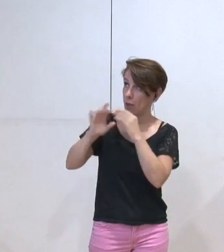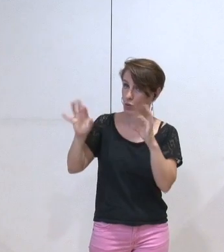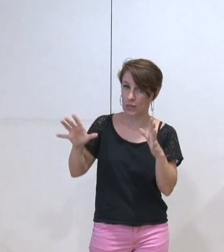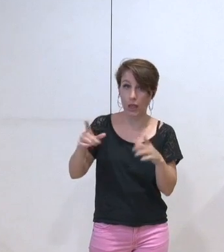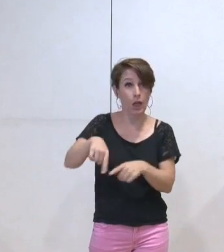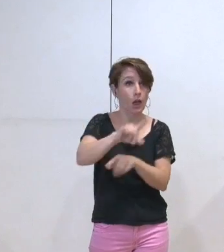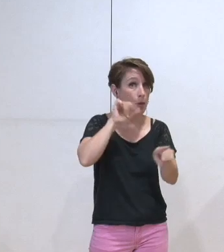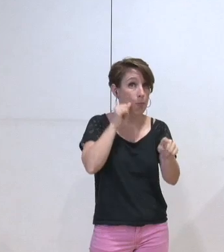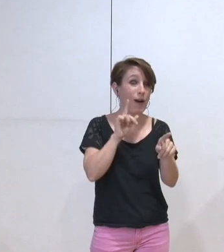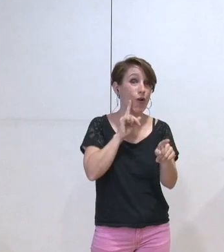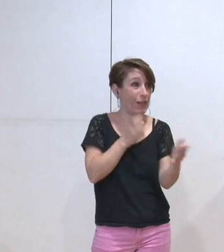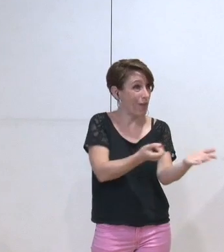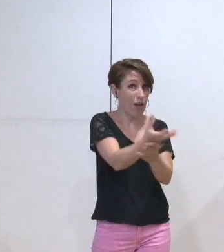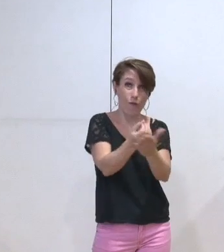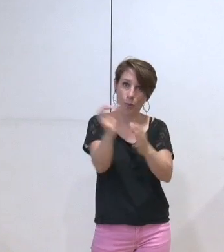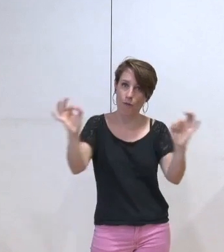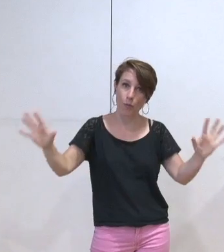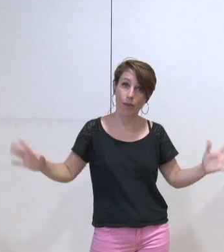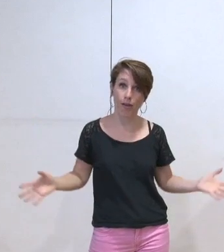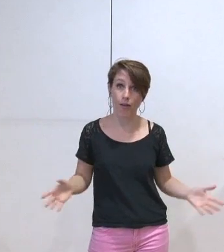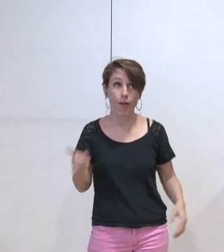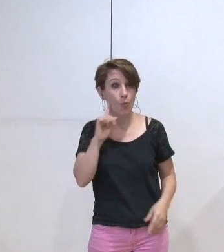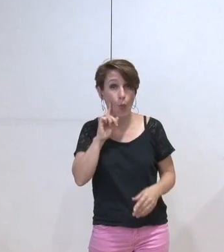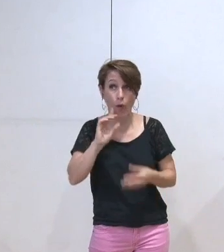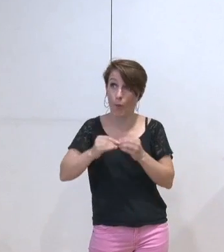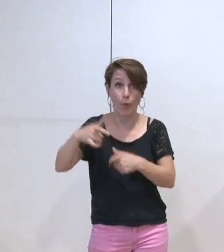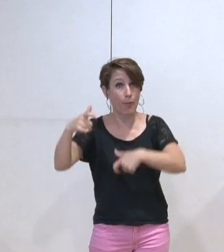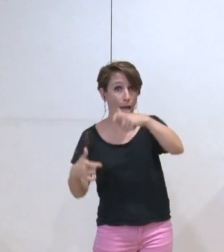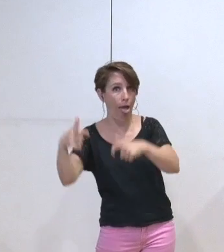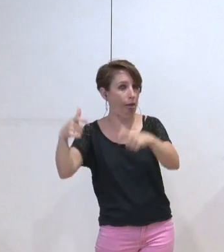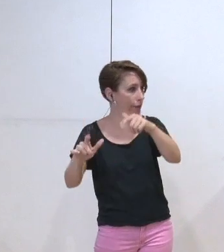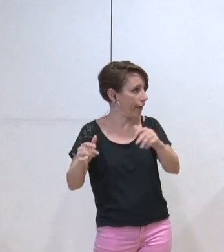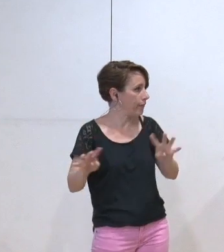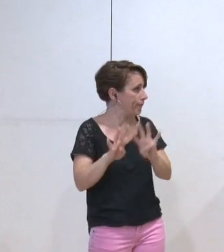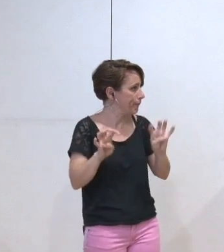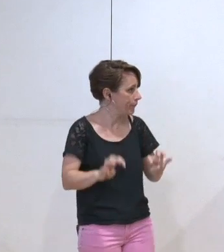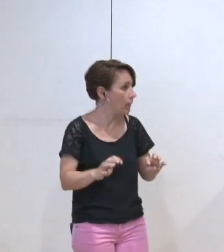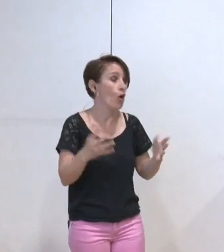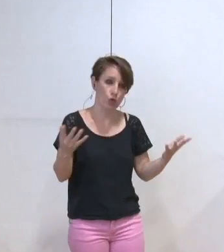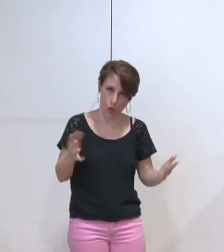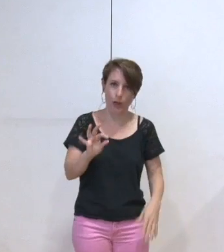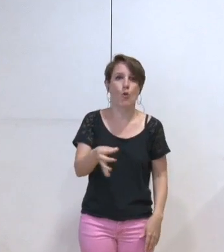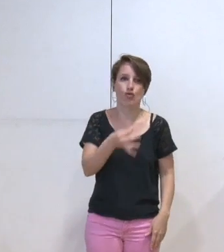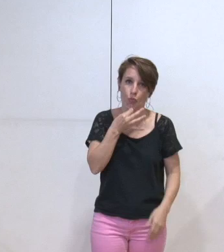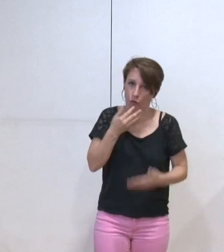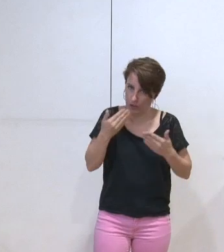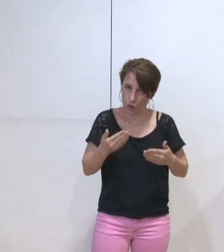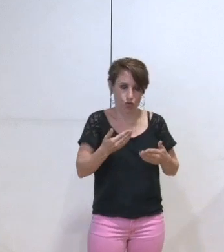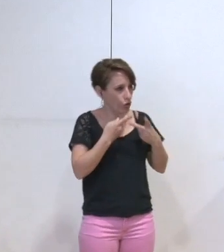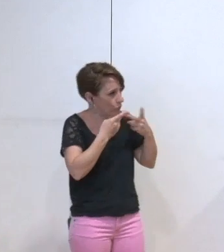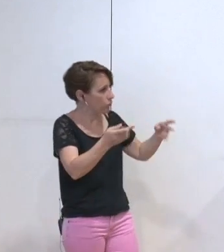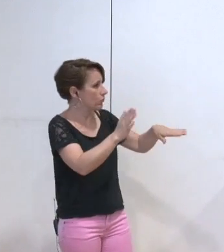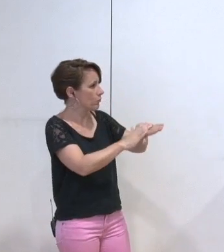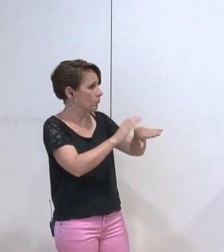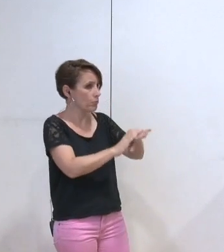explications sur les origines de ce dysfonctionnement et donc je voulais profiter cette délibération pour vous interpeller vous